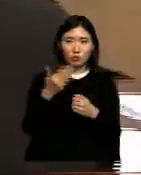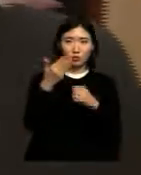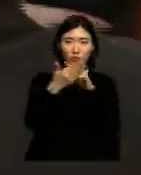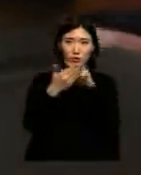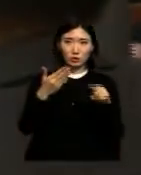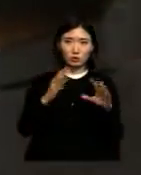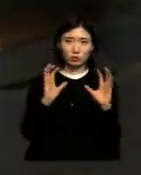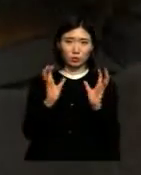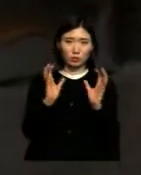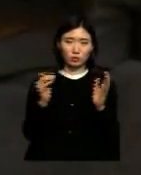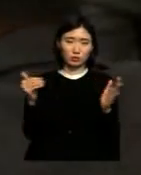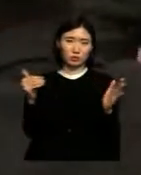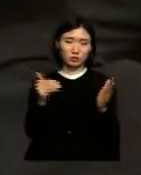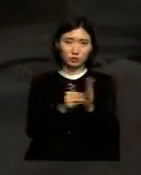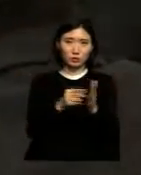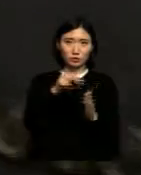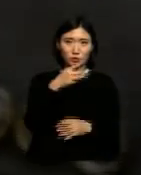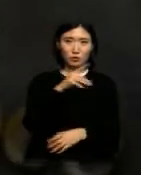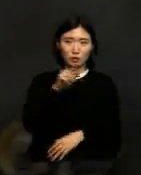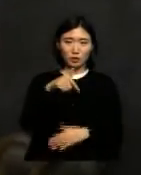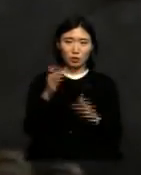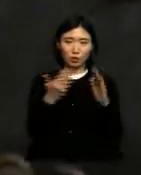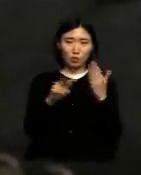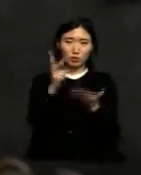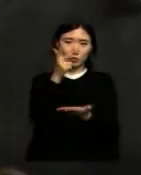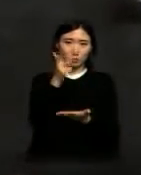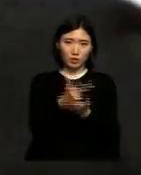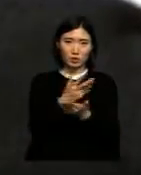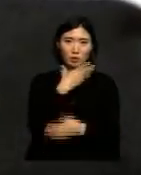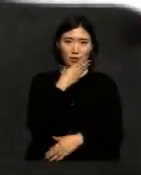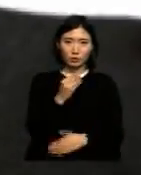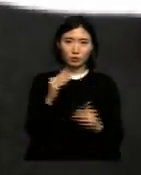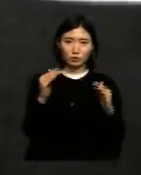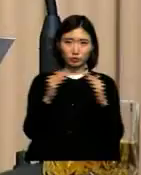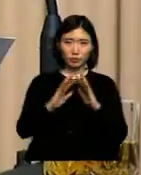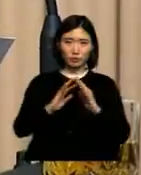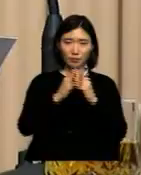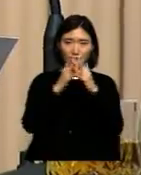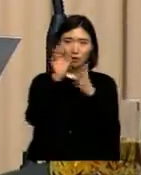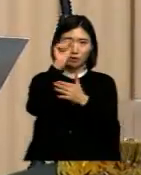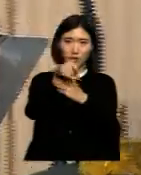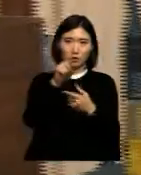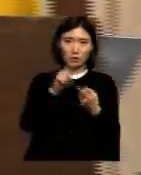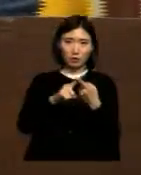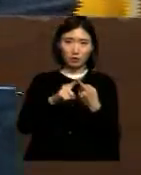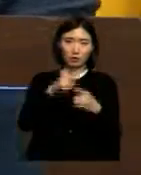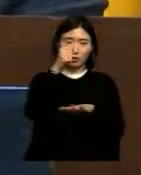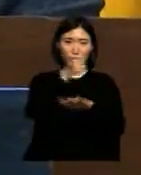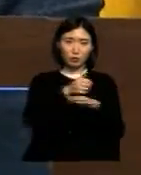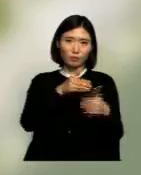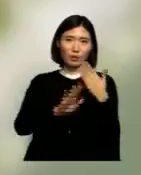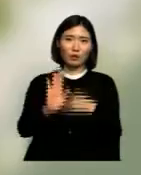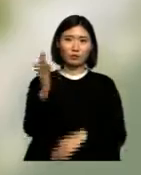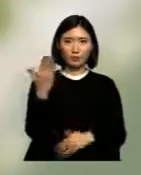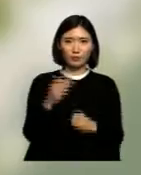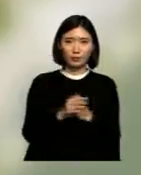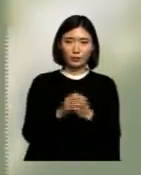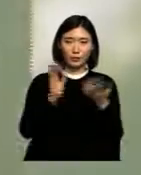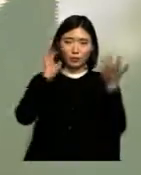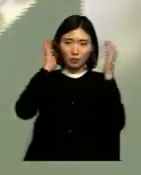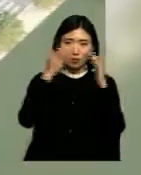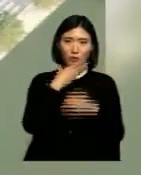구리시의회는 토론 끝에 수택동 공영주차장 부지 행복주택 건설 사업 승인안을 결국 부결시켰습니다.